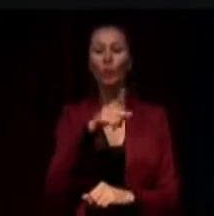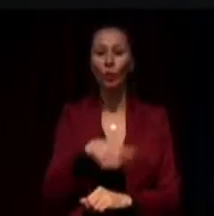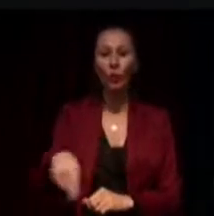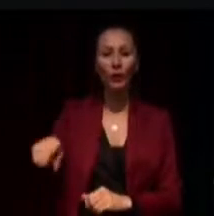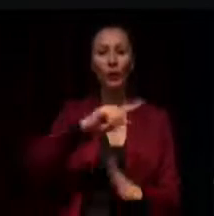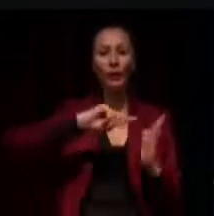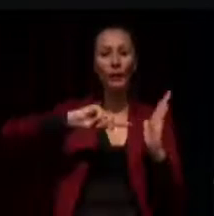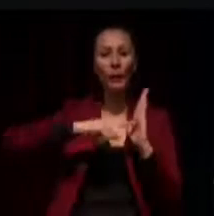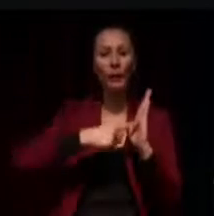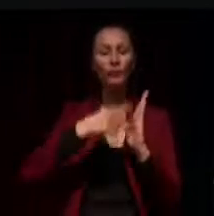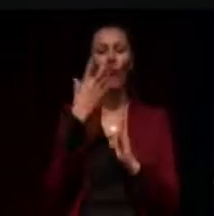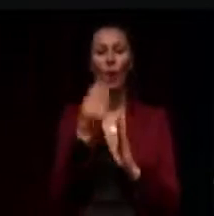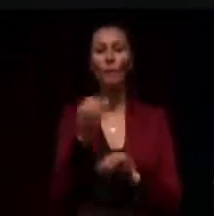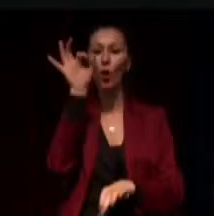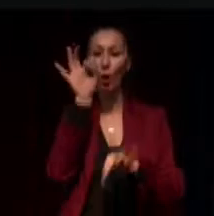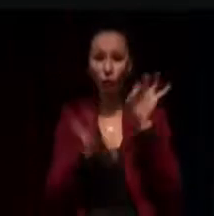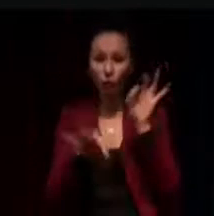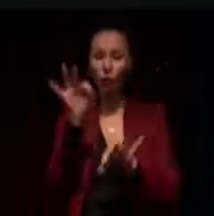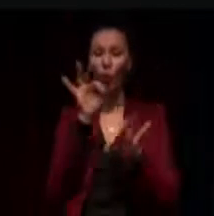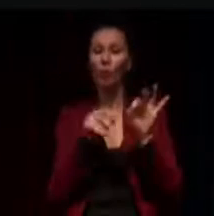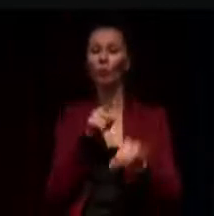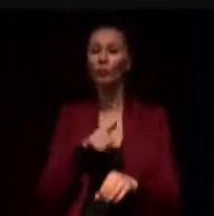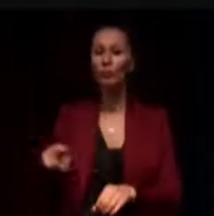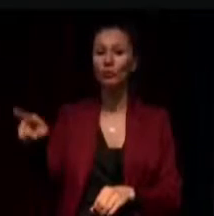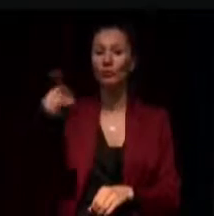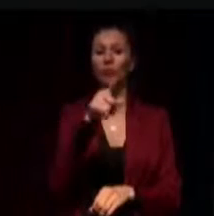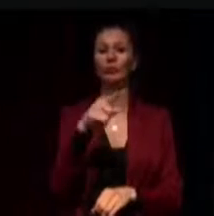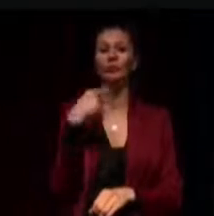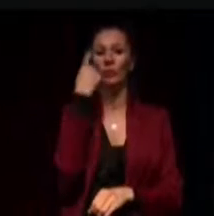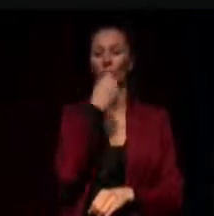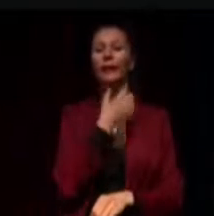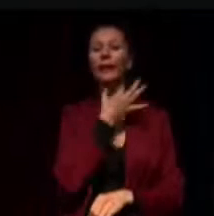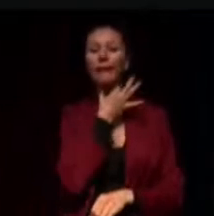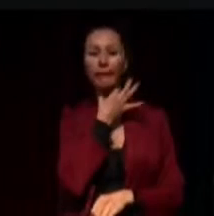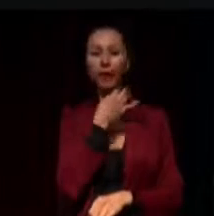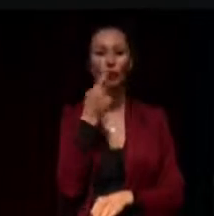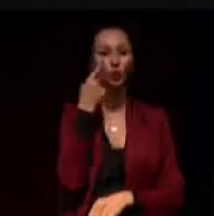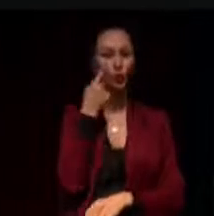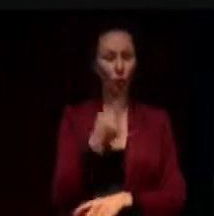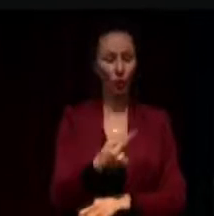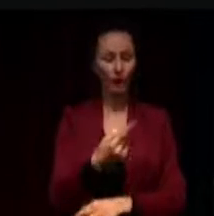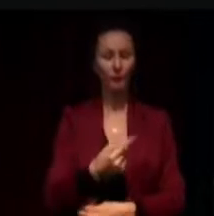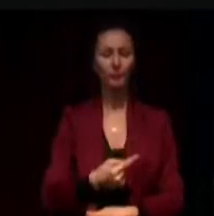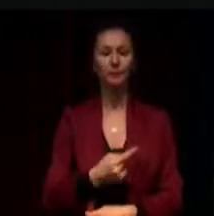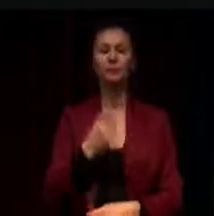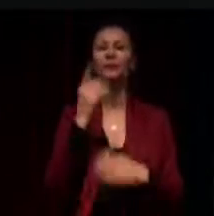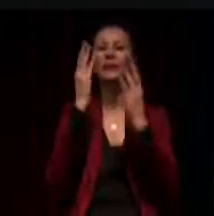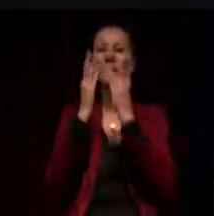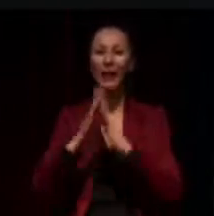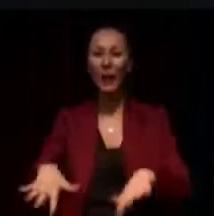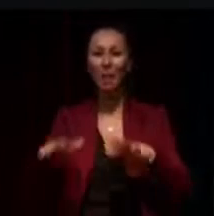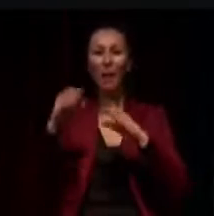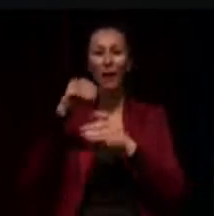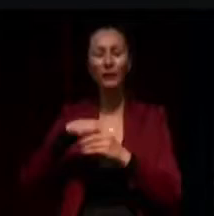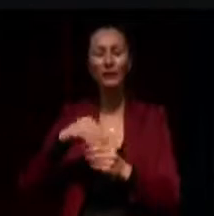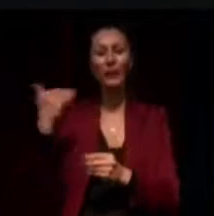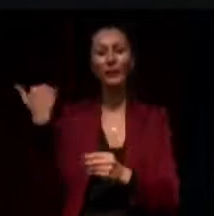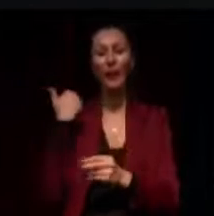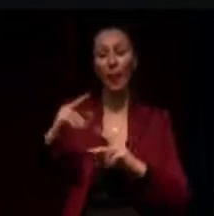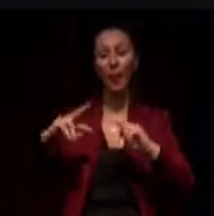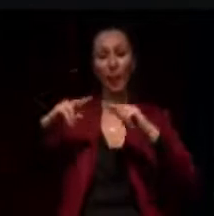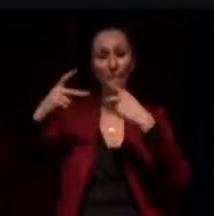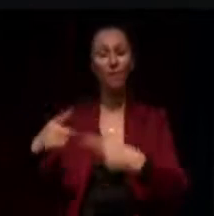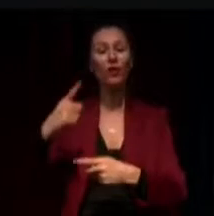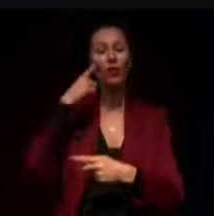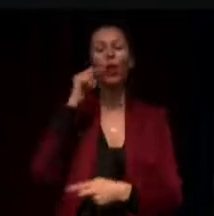Bunların tespit edilmesi, kontrolden geçirilmesi durumuna ve ihtiyaca göre yıkılmasından yenilenmesine